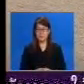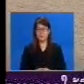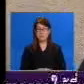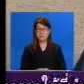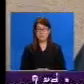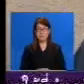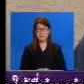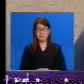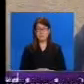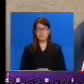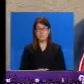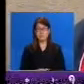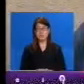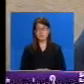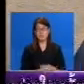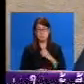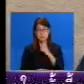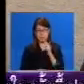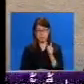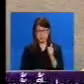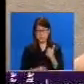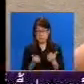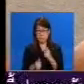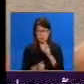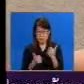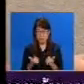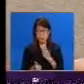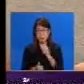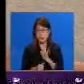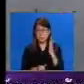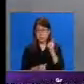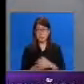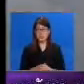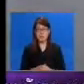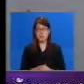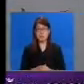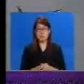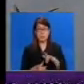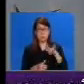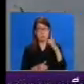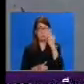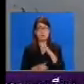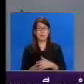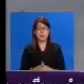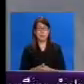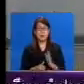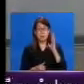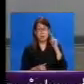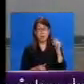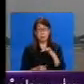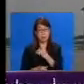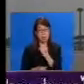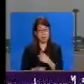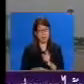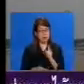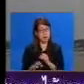เป็นยังไง พูดเก่งเมื่อกี้พูดเก่งเลย นักบินมันสวย ส่วนผู้ปกครองบางคนยังไม่สายเกิน